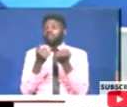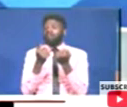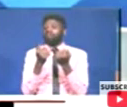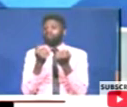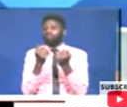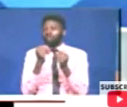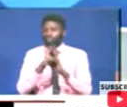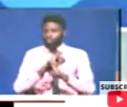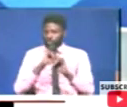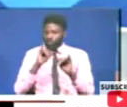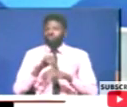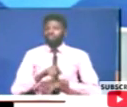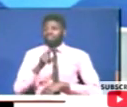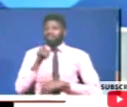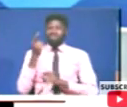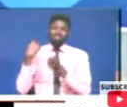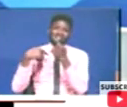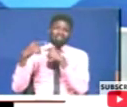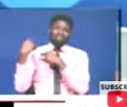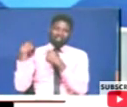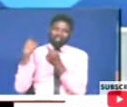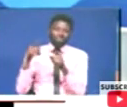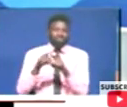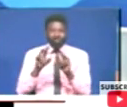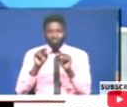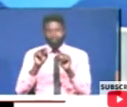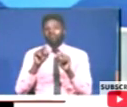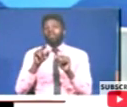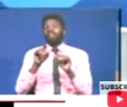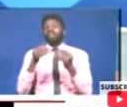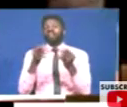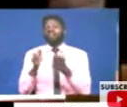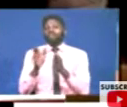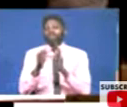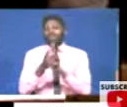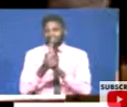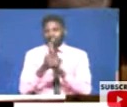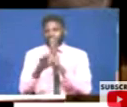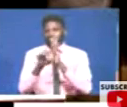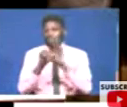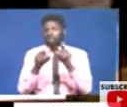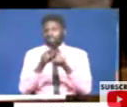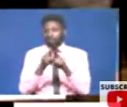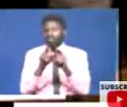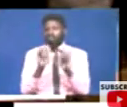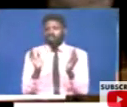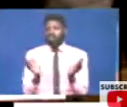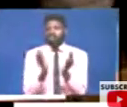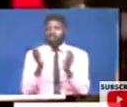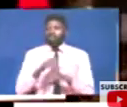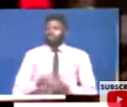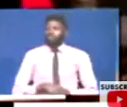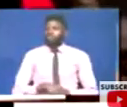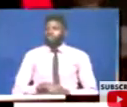bali liwe jukwaa la kutambua na kukuza vipaji. Wycliffe Oketch ana taarifa zaidi. Tuongezeni makofi tena hawatika